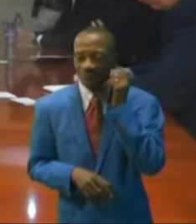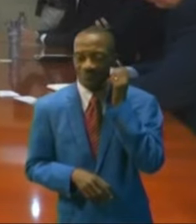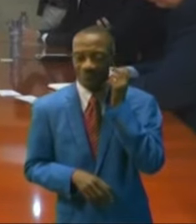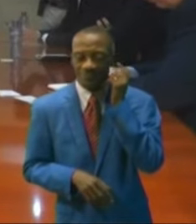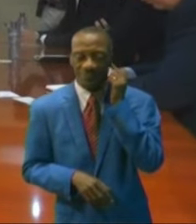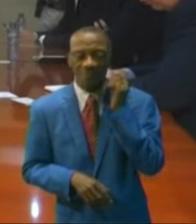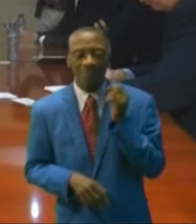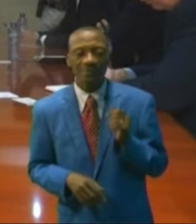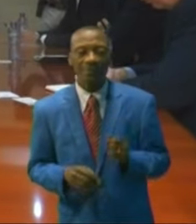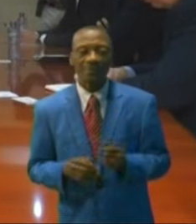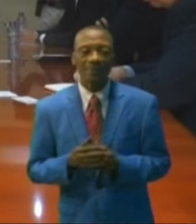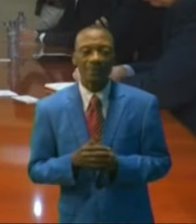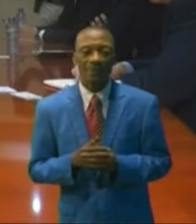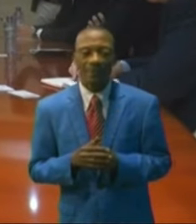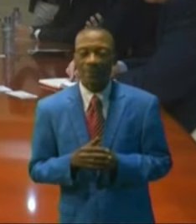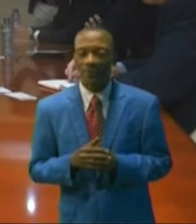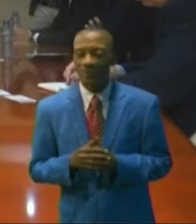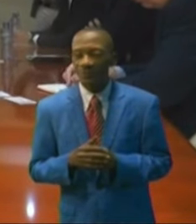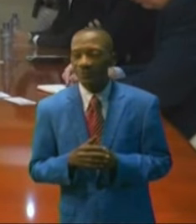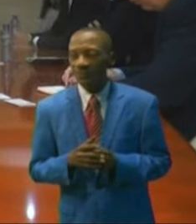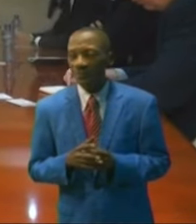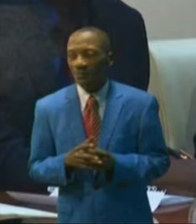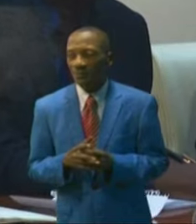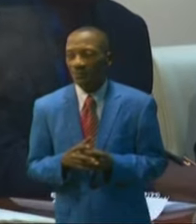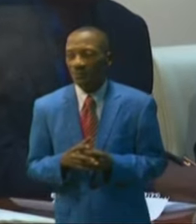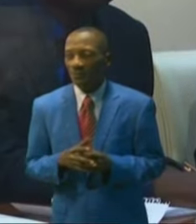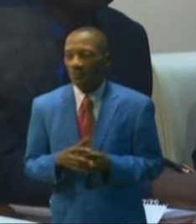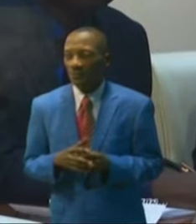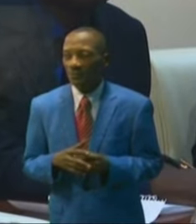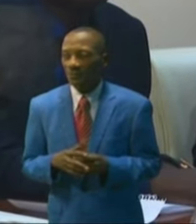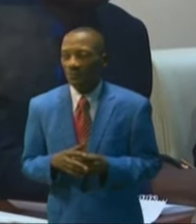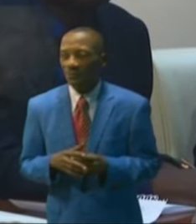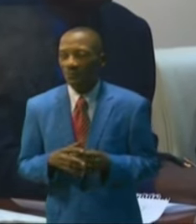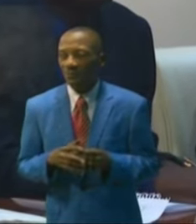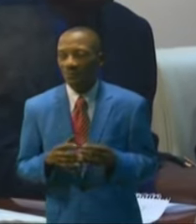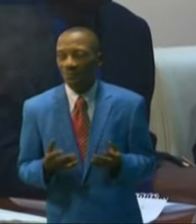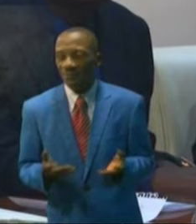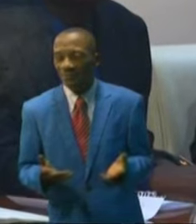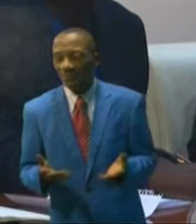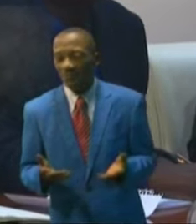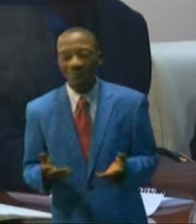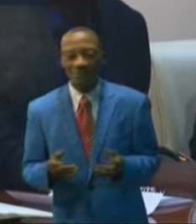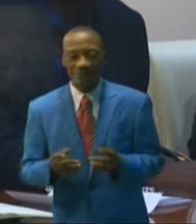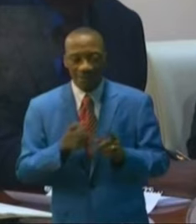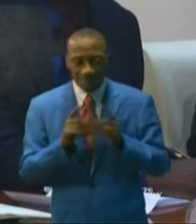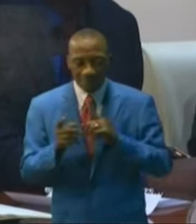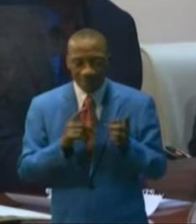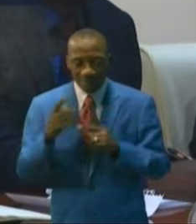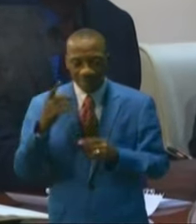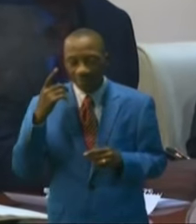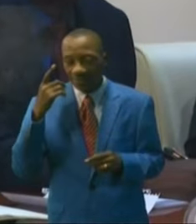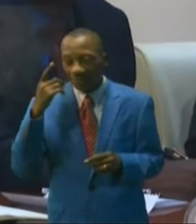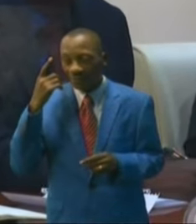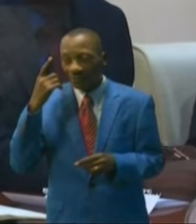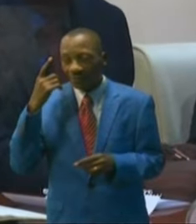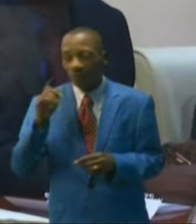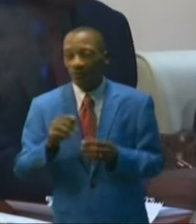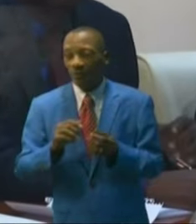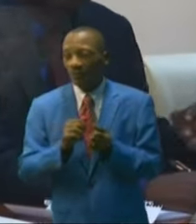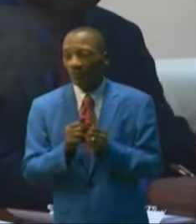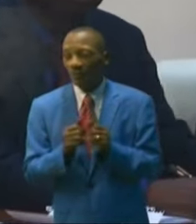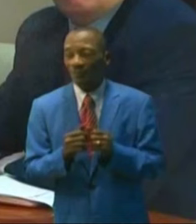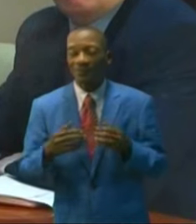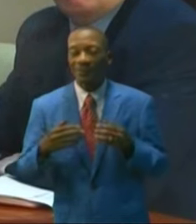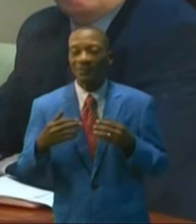première visite en République démocratique du Congo à peine nommée. Le mécanisme national de suivi de l'accord cadre pour la paix,